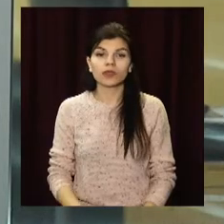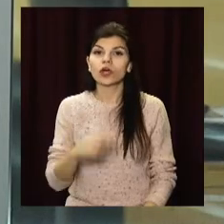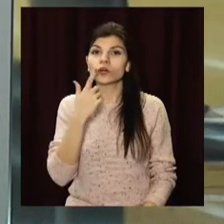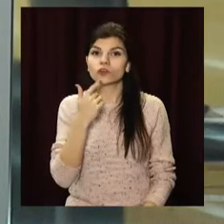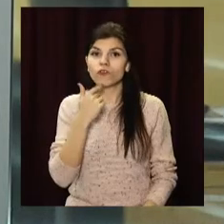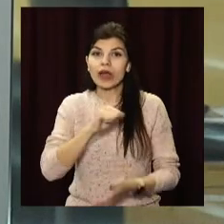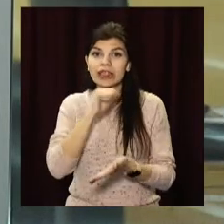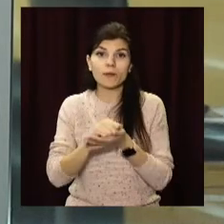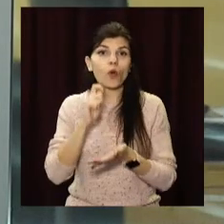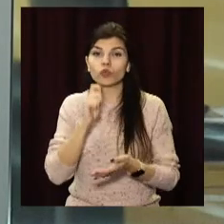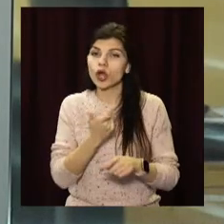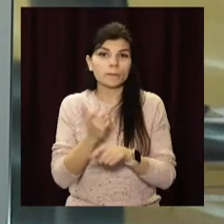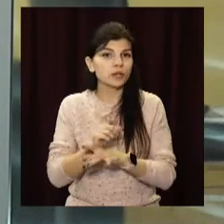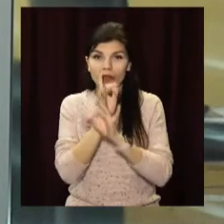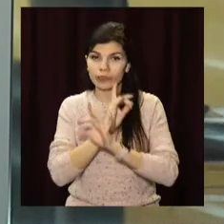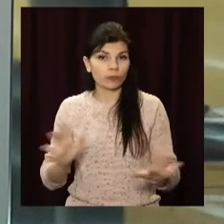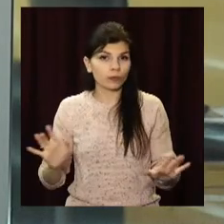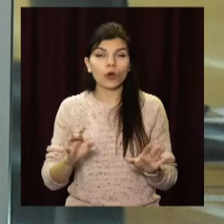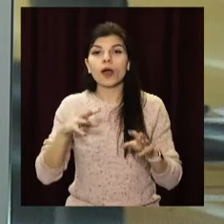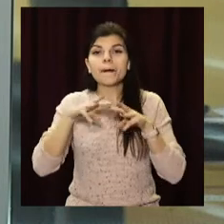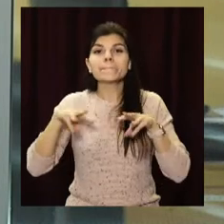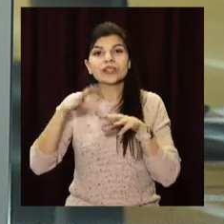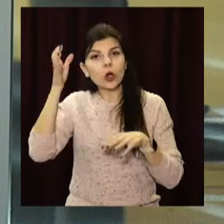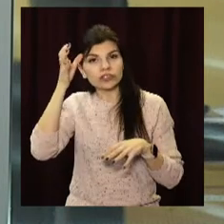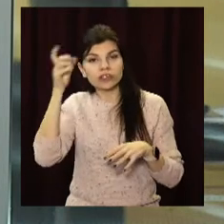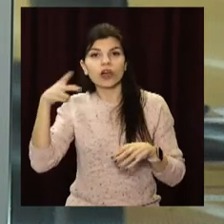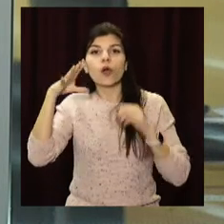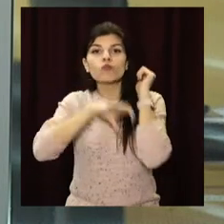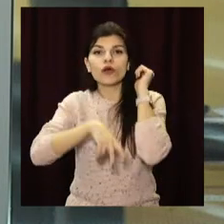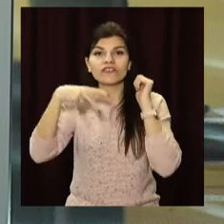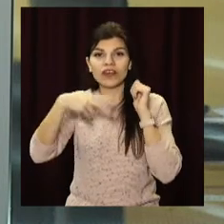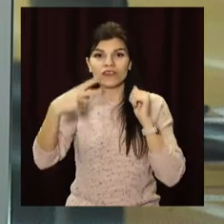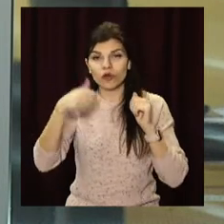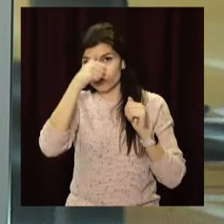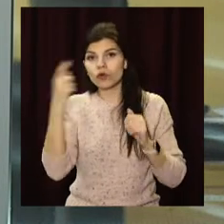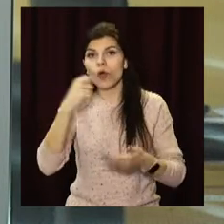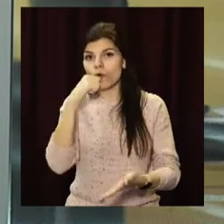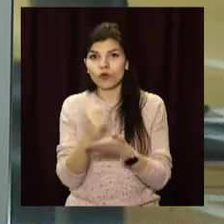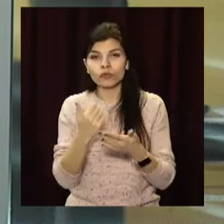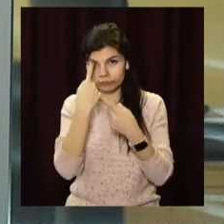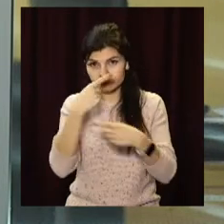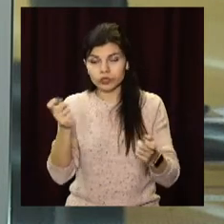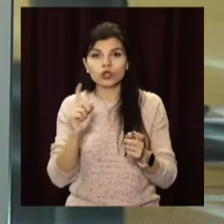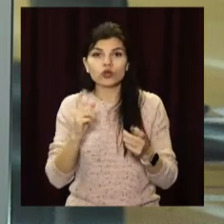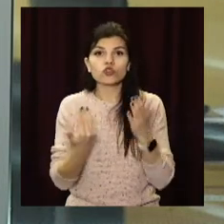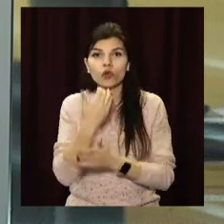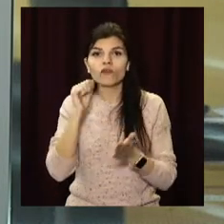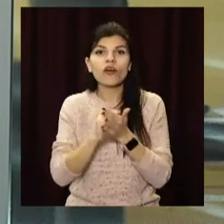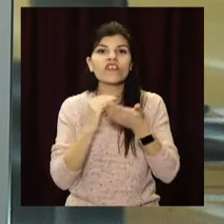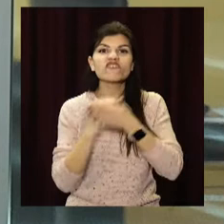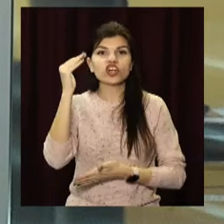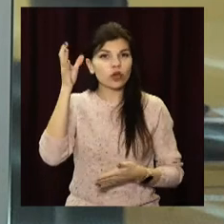Червоних дипломів в Україні більше не буде. У Міносвіти ще наприкінці 2020 року затвердили нові форми документів про вищу